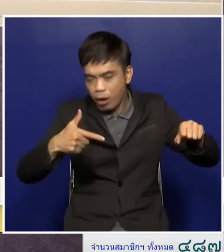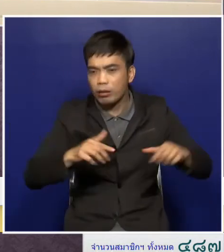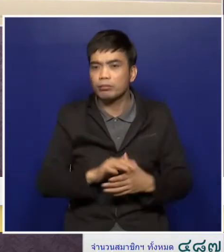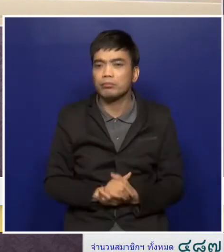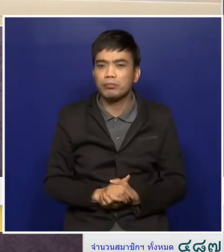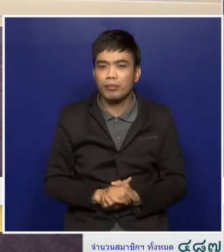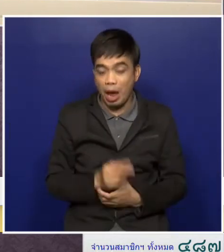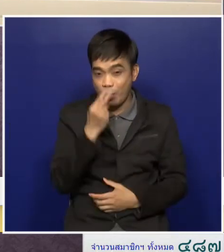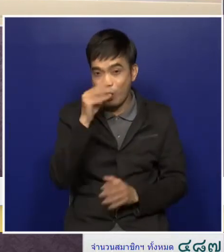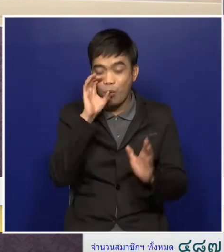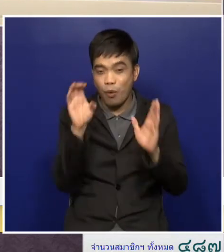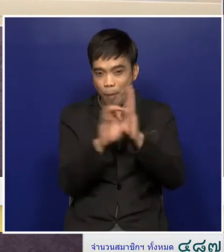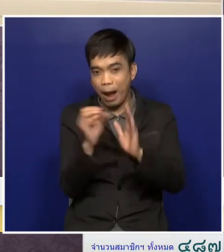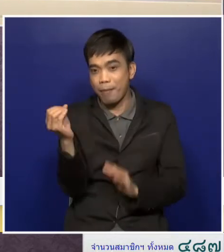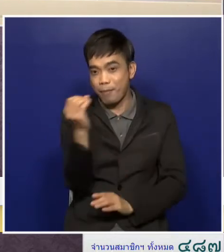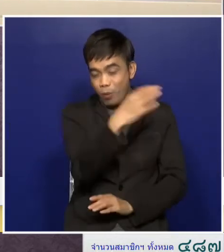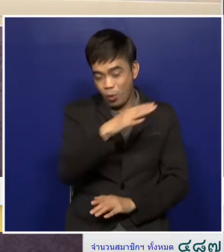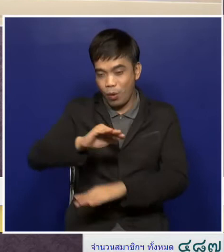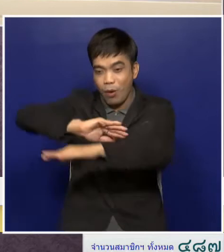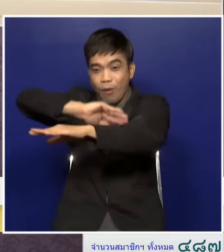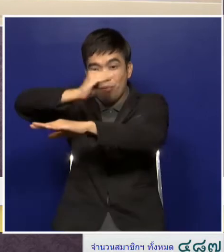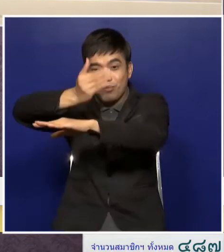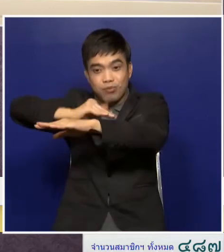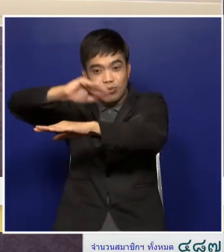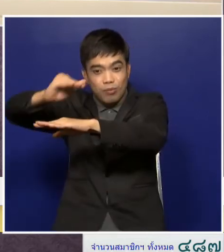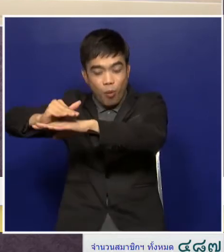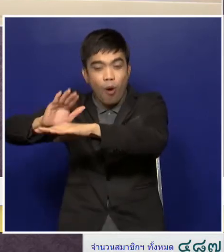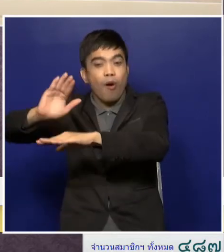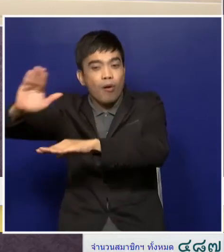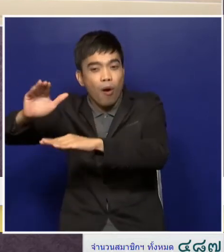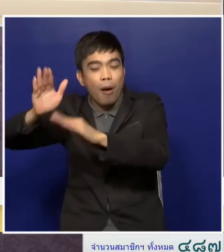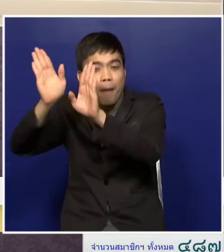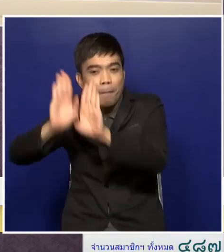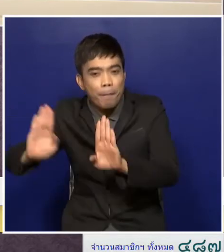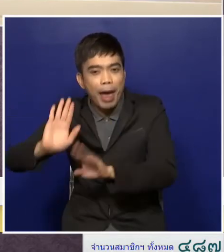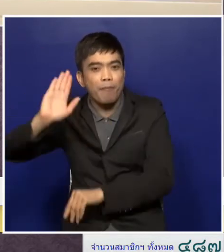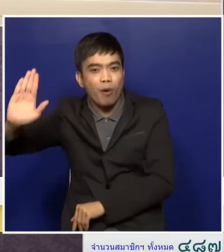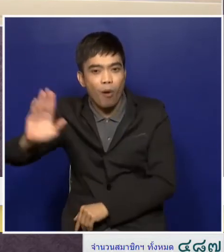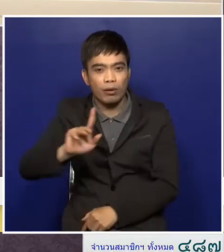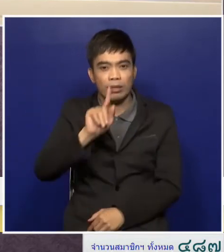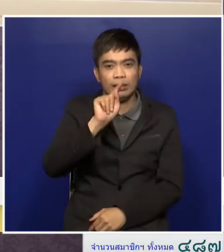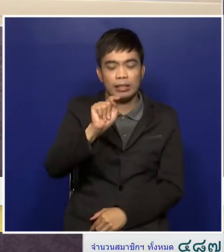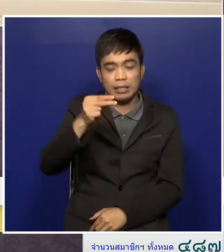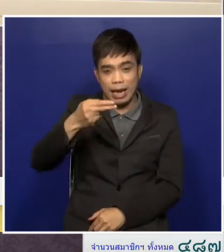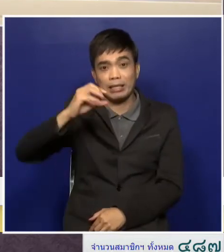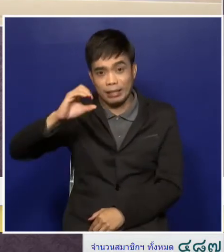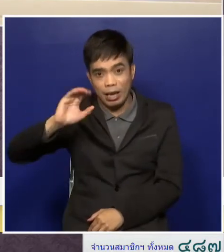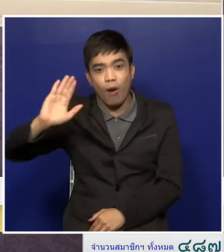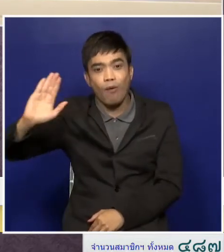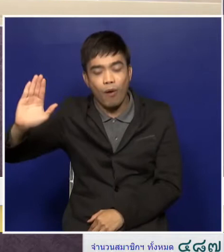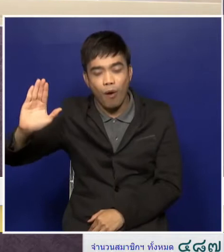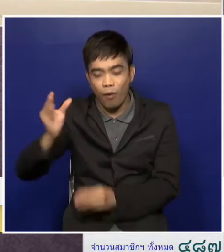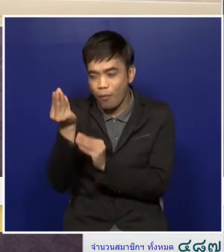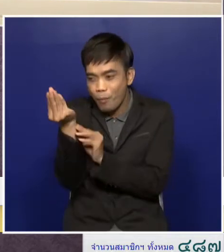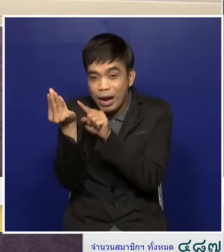สาย พัธมง นั่ ่ะ มี tsc ใน ช่อ ดอก ตัว ผู้ 3.